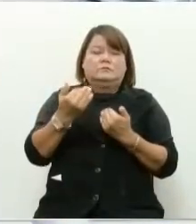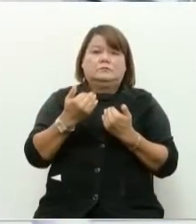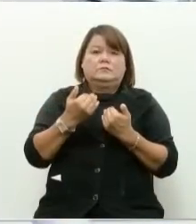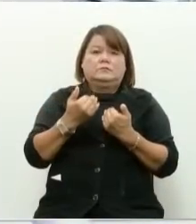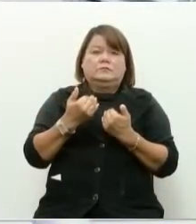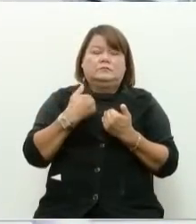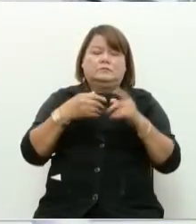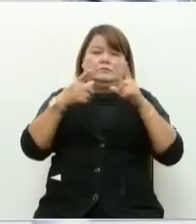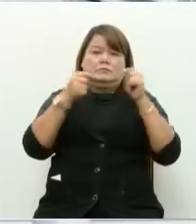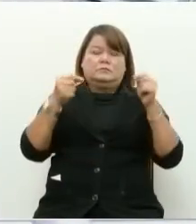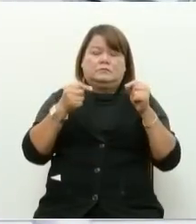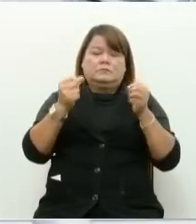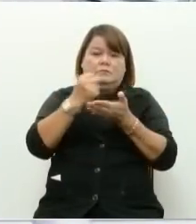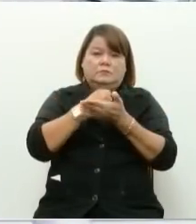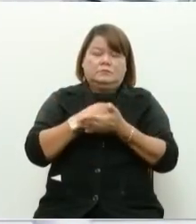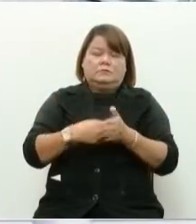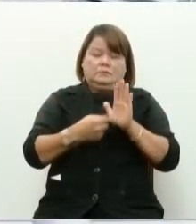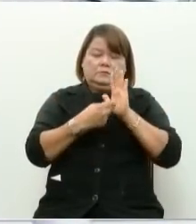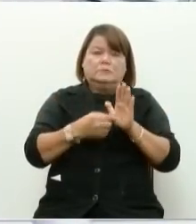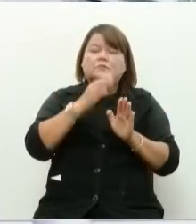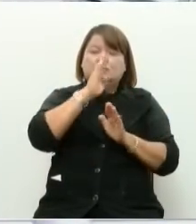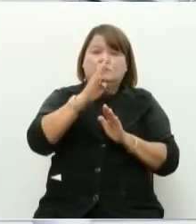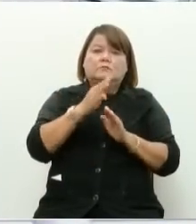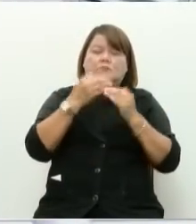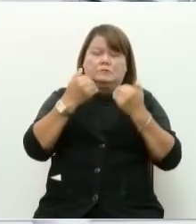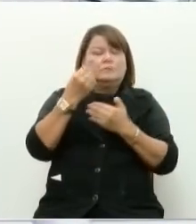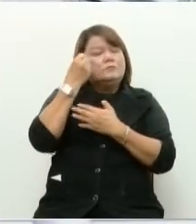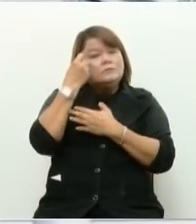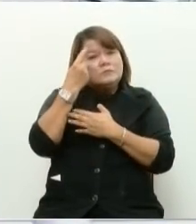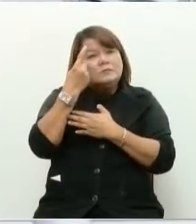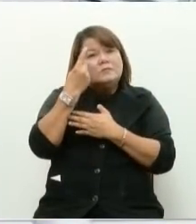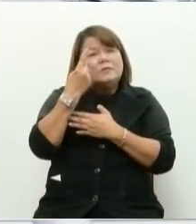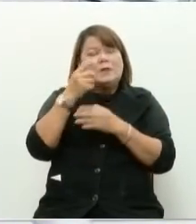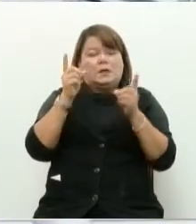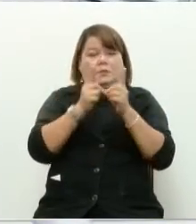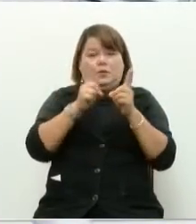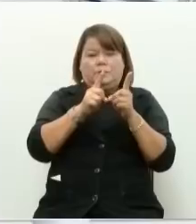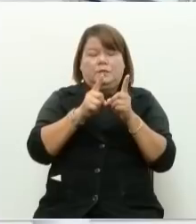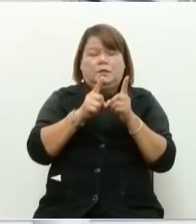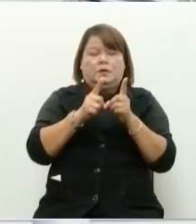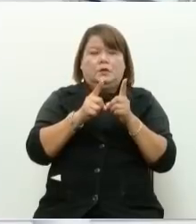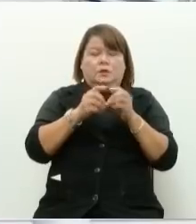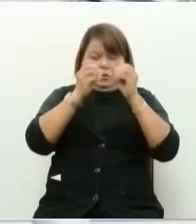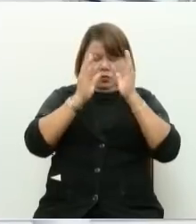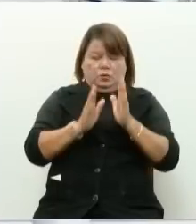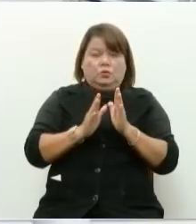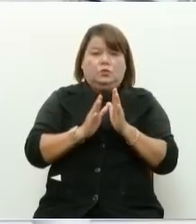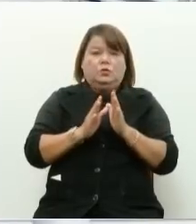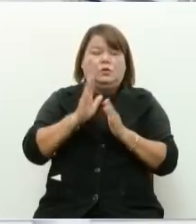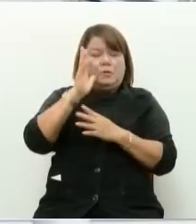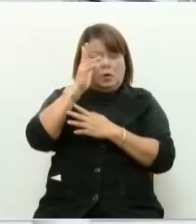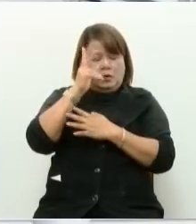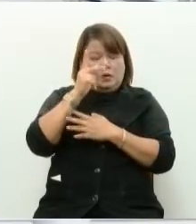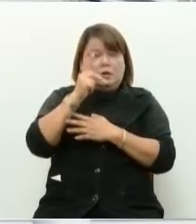จะมีประเด็นในส่วนที่จะนำเรียนชี้แจงทำความเข้าใจและพบปะท่านคุณครูผู้ปกคร